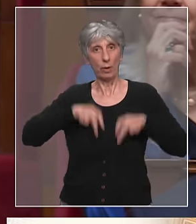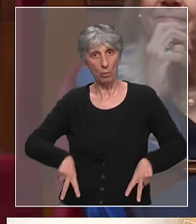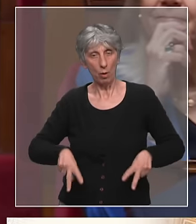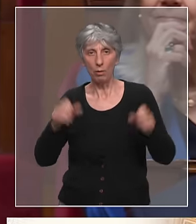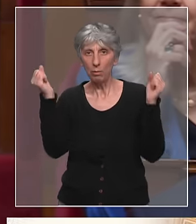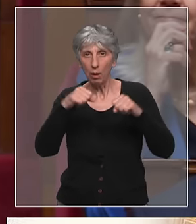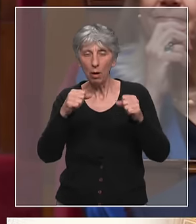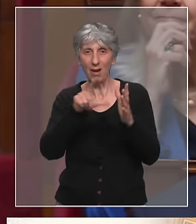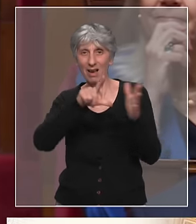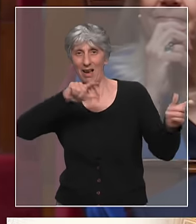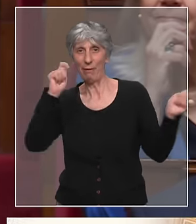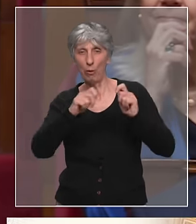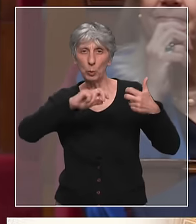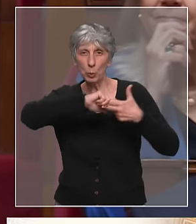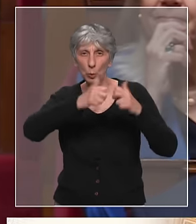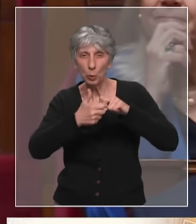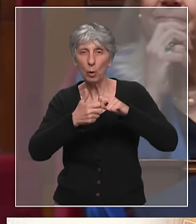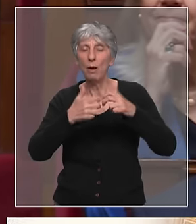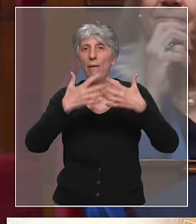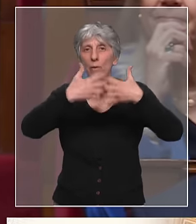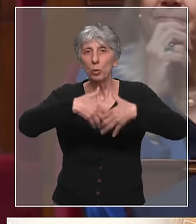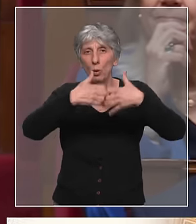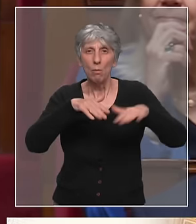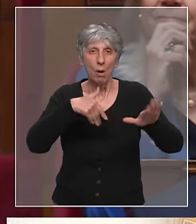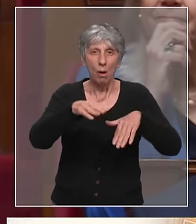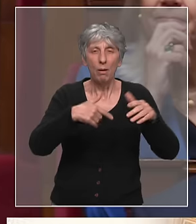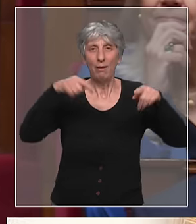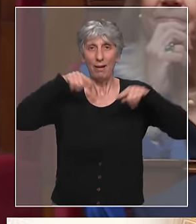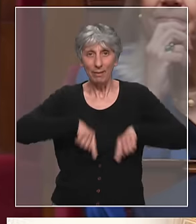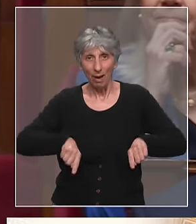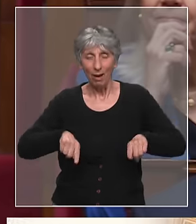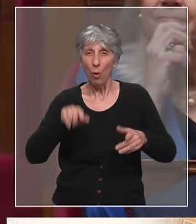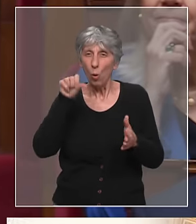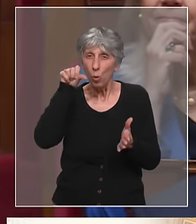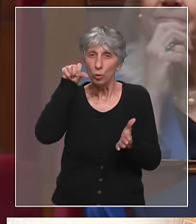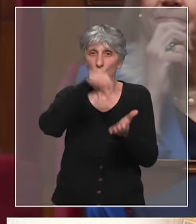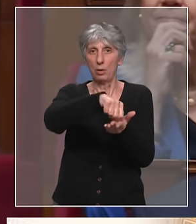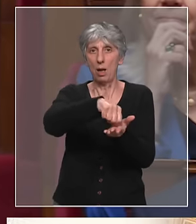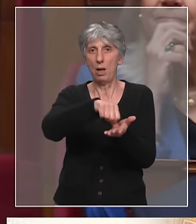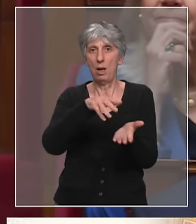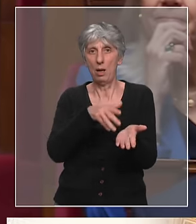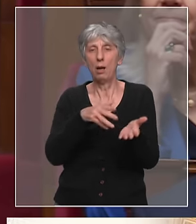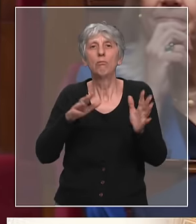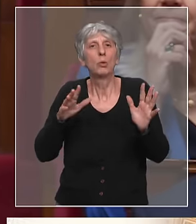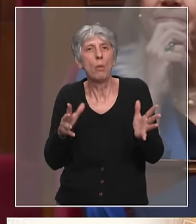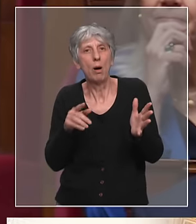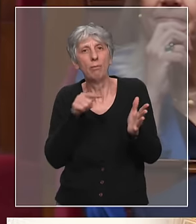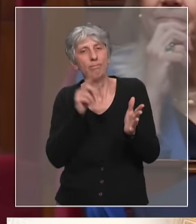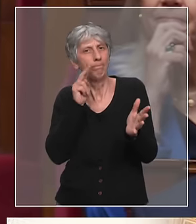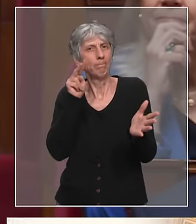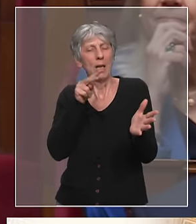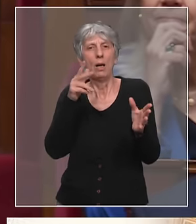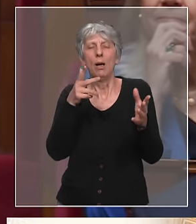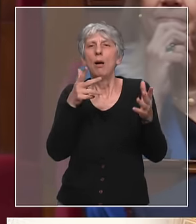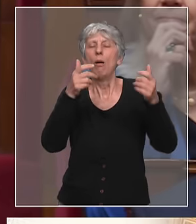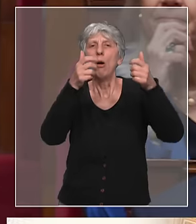des réformes de structure du fonctionnement de l'État au niveau central, notamment en portant le regard sur les